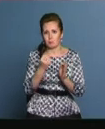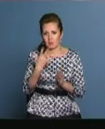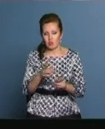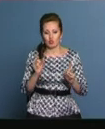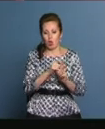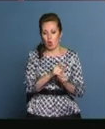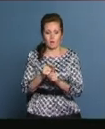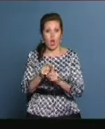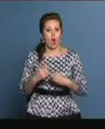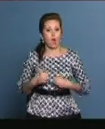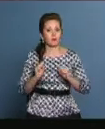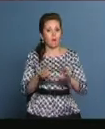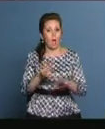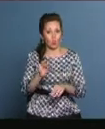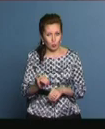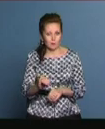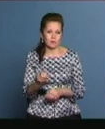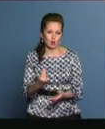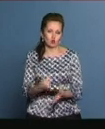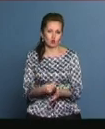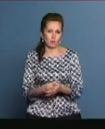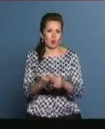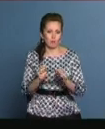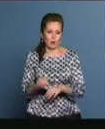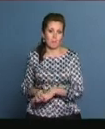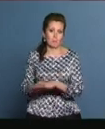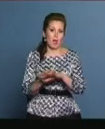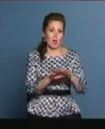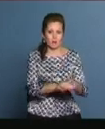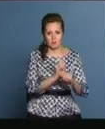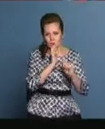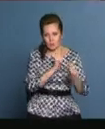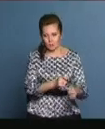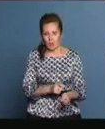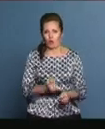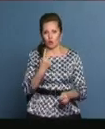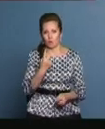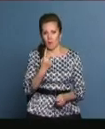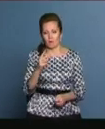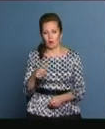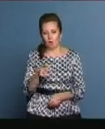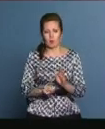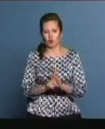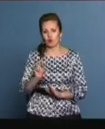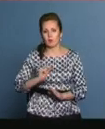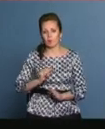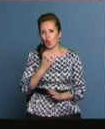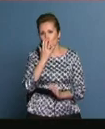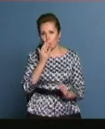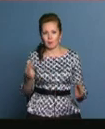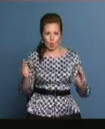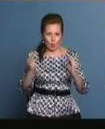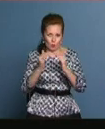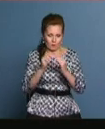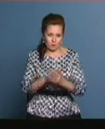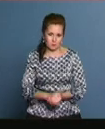и сумму, которую вы можете перевести. «Теплый кров» начнет свою работу 1 декабря. Елена Киран, Андрей Бусыгин, телеканал